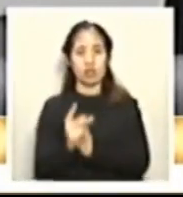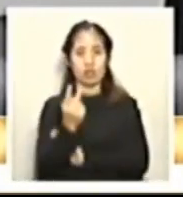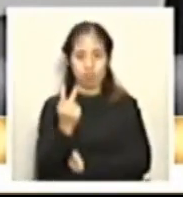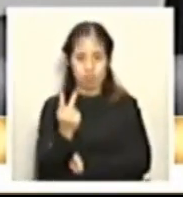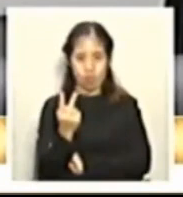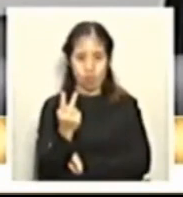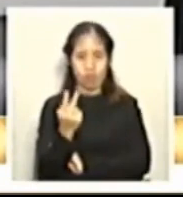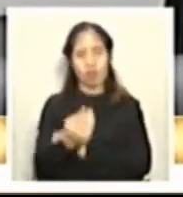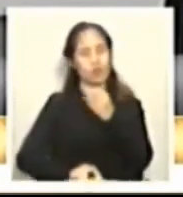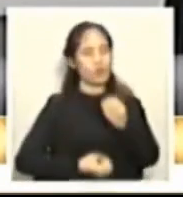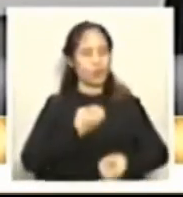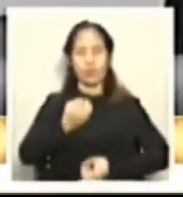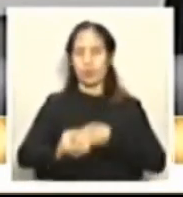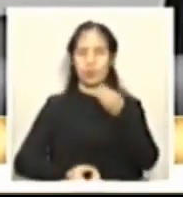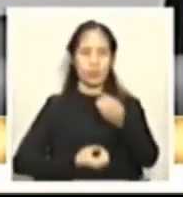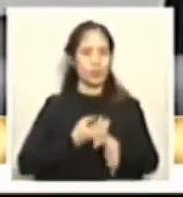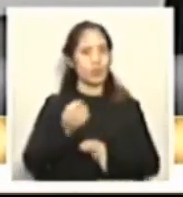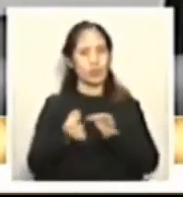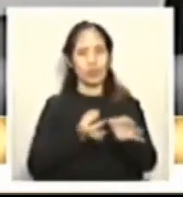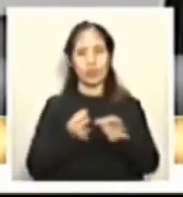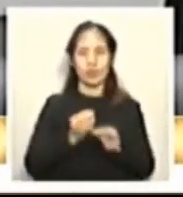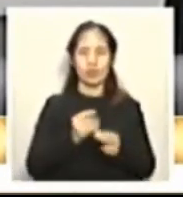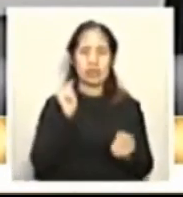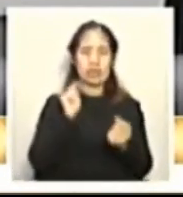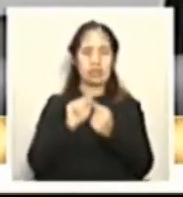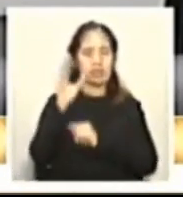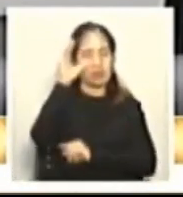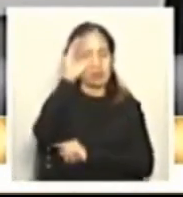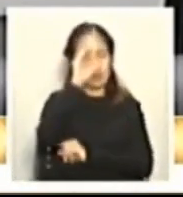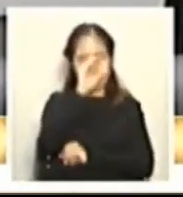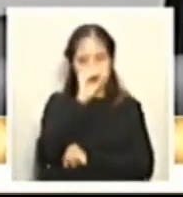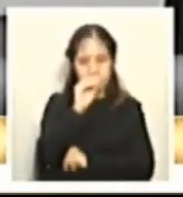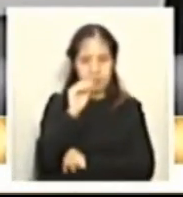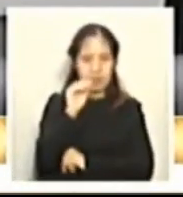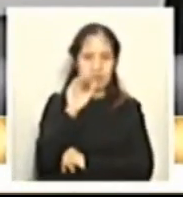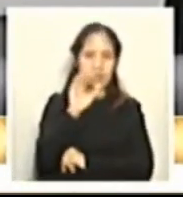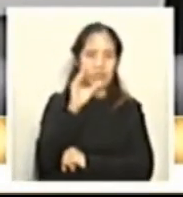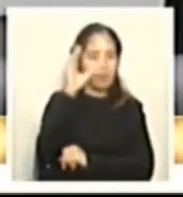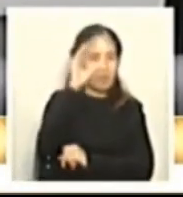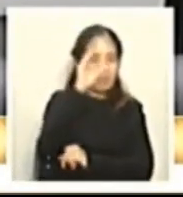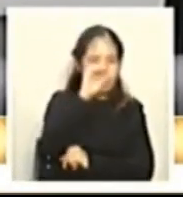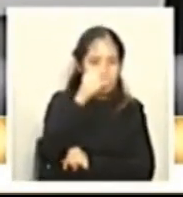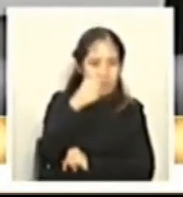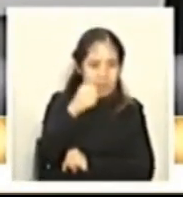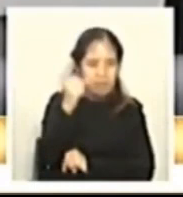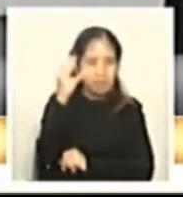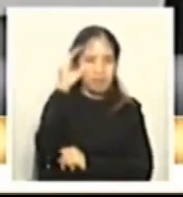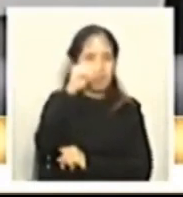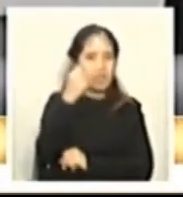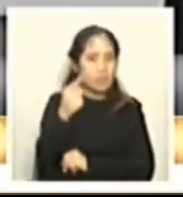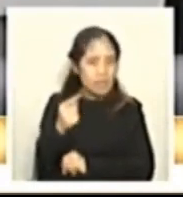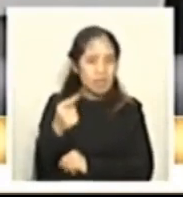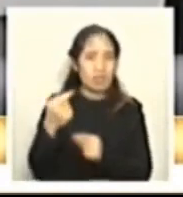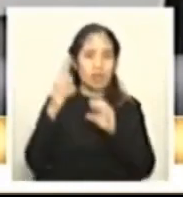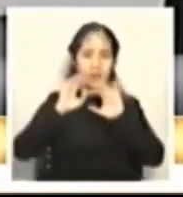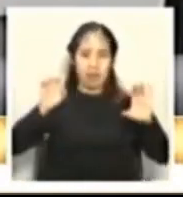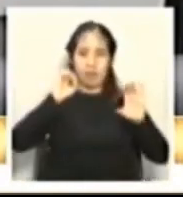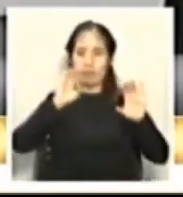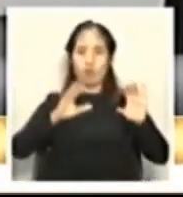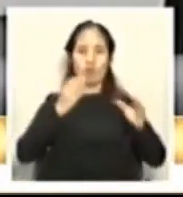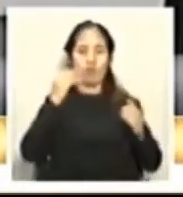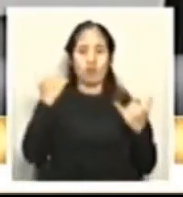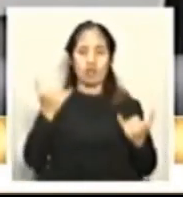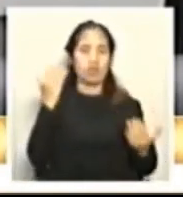ราอภิปรายกันมาถึงประมาณ5ทุ่มเที่ยงคืนรัฐบาลบอกว่าวันนี้จะไม่ให้หยุดให้อภิปรายไป